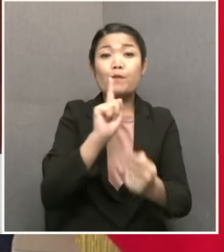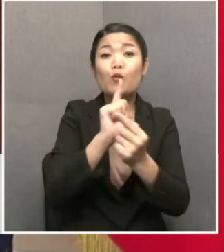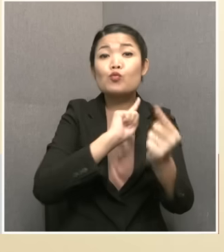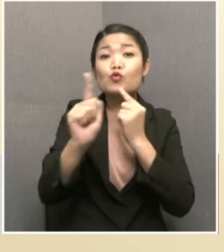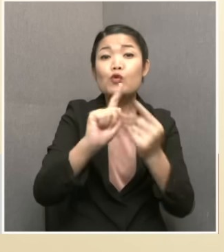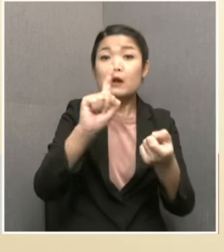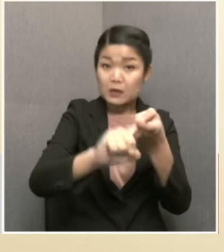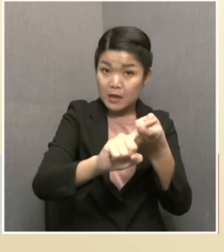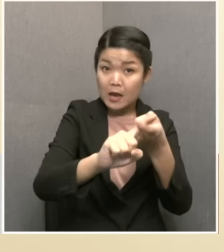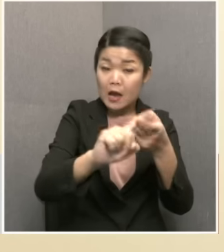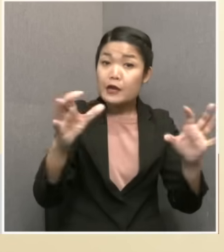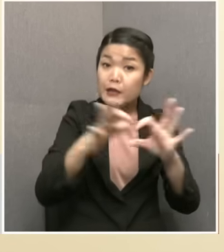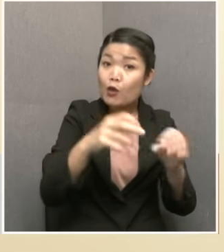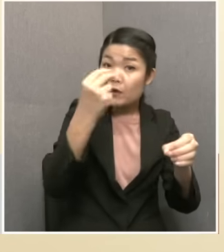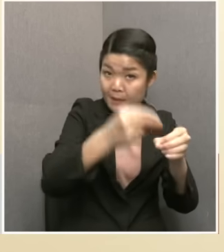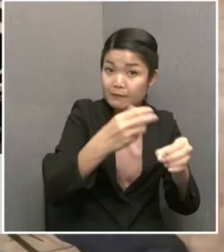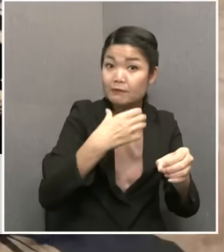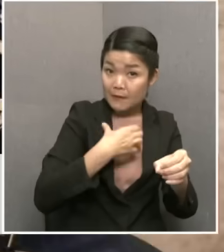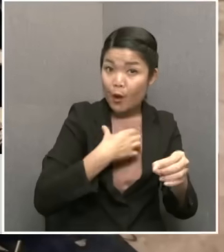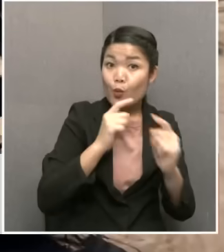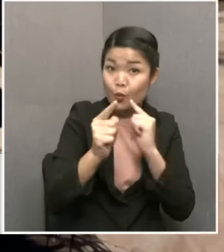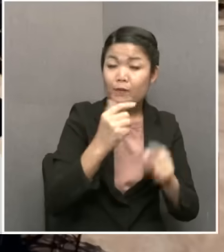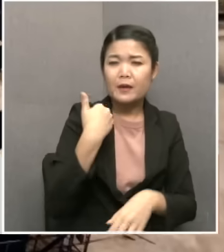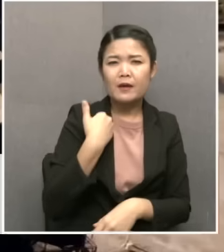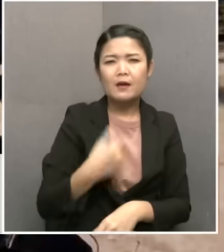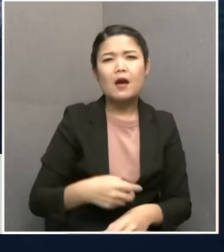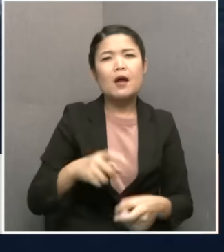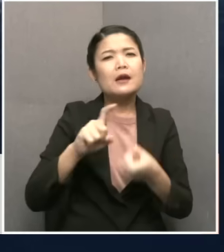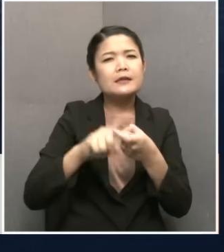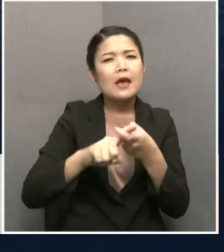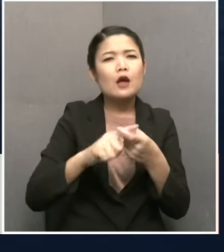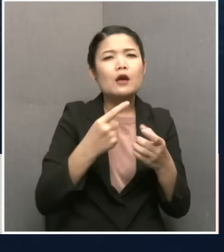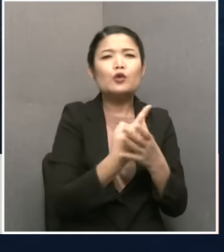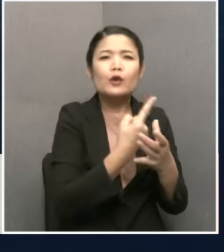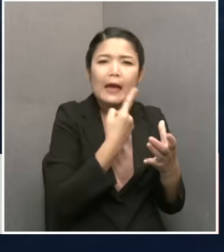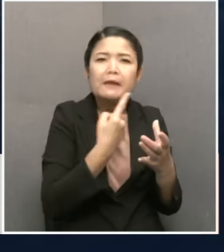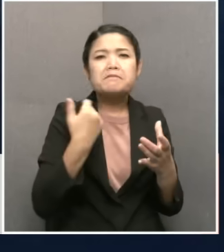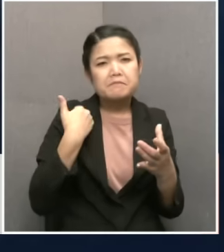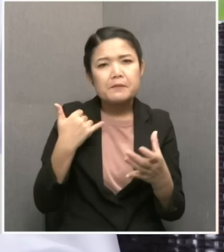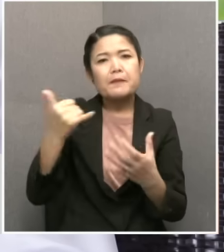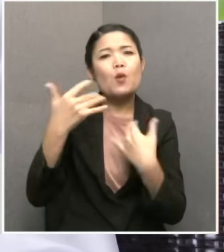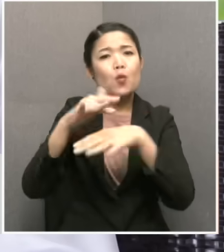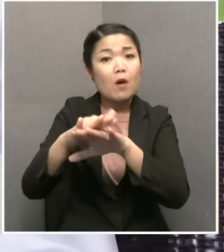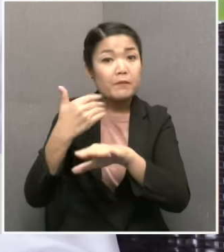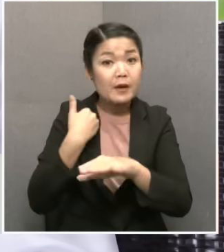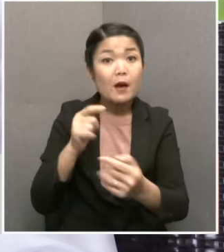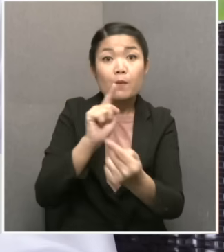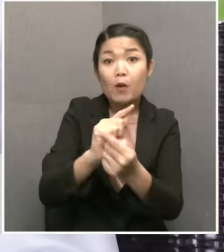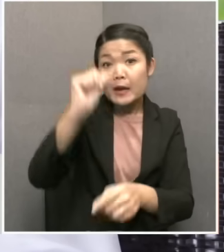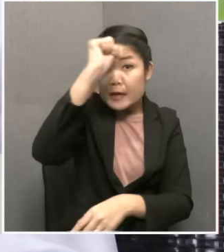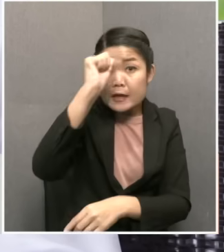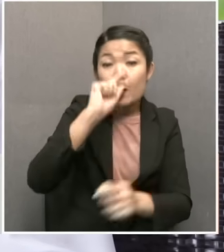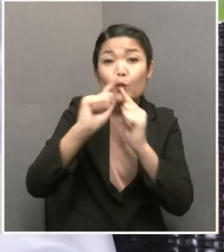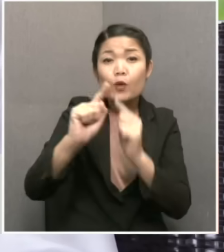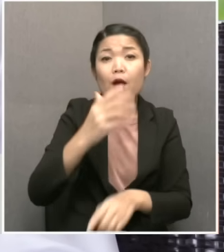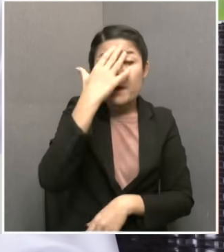ไหมเรื่องน้ำมันนะครับรัสเซียเขาไม่ไปแต่เขาอาจจะส่งตัวแทนระดับสูงจะไปคุยกับอินเดียไหมเพราะว่าอินเดียเอาน้ำ